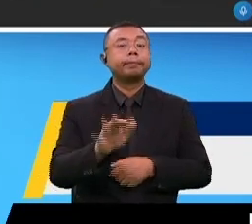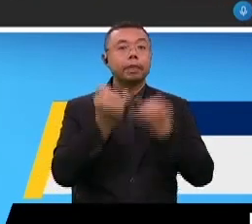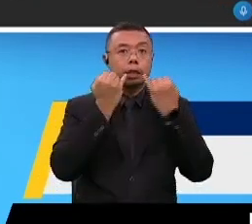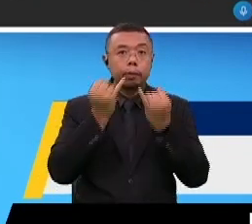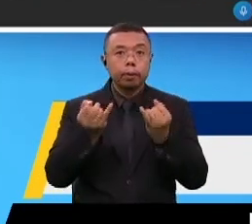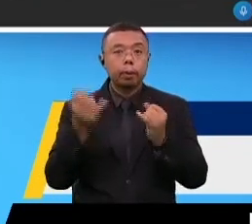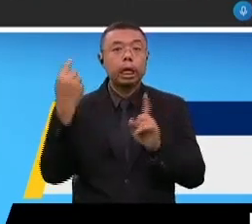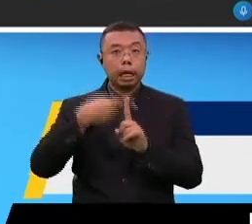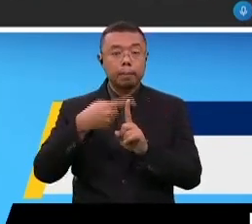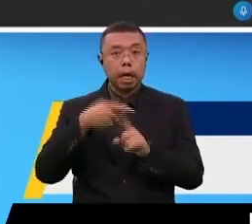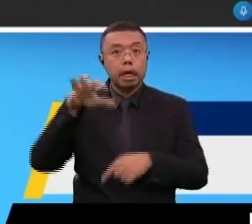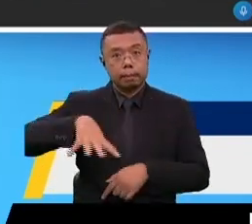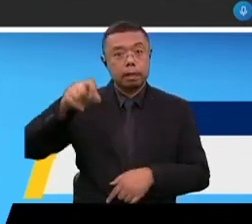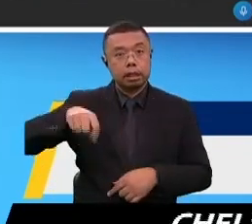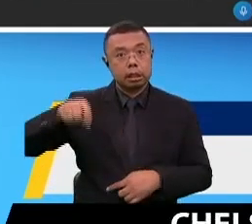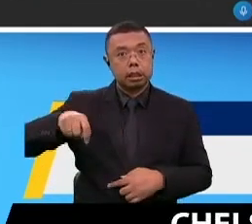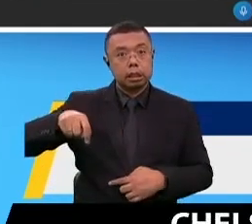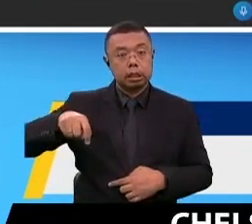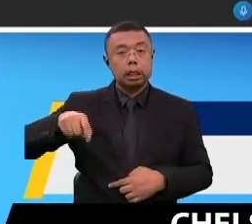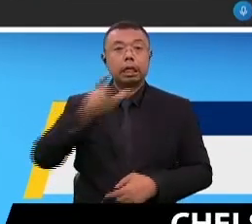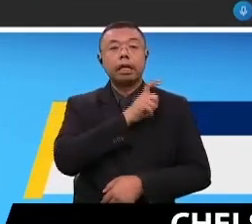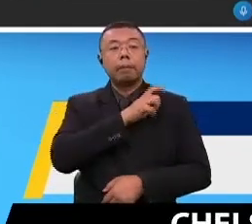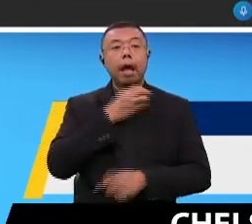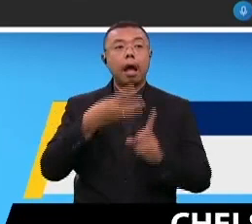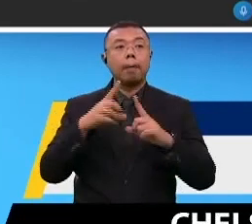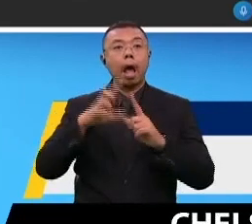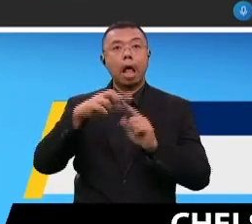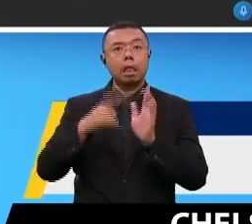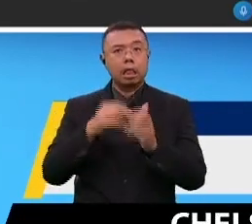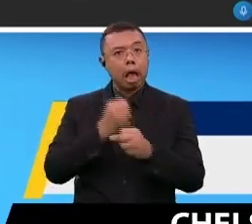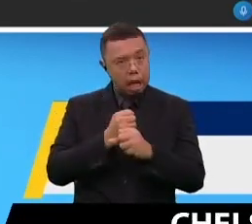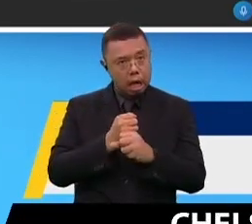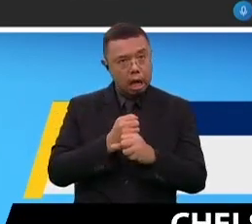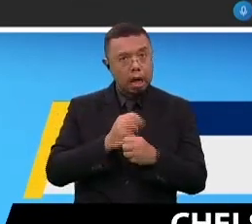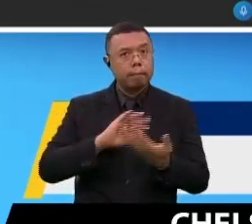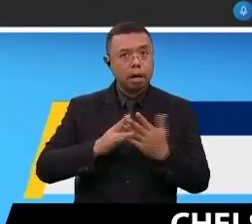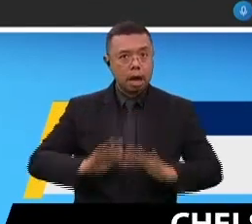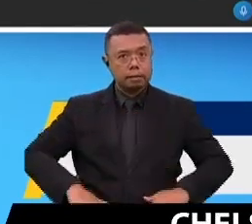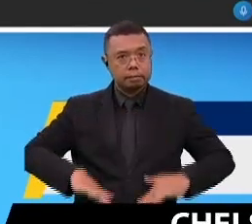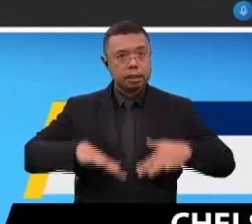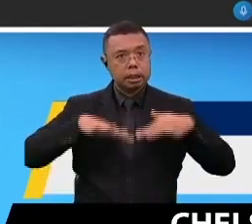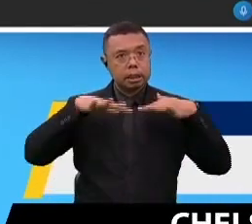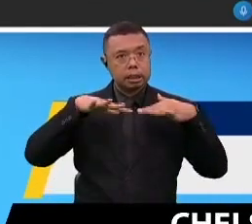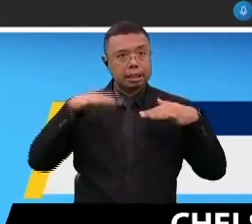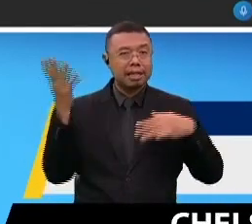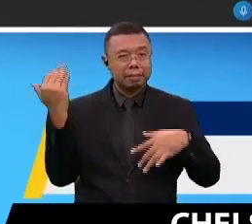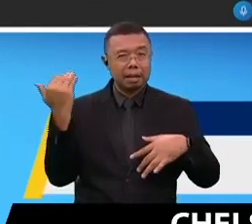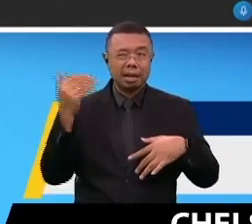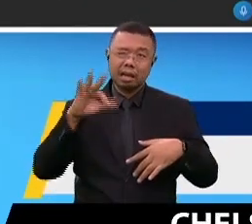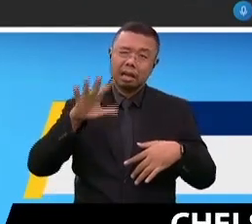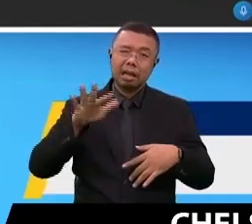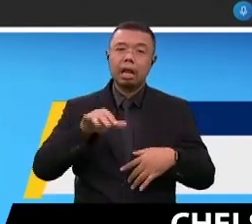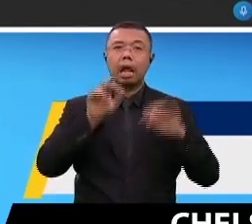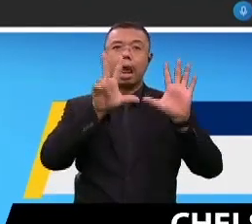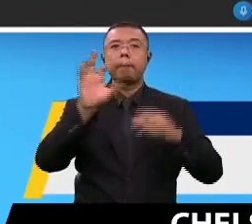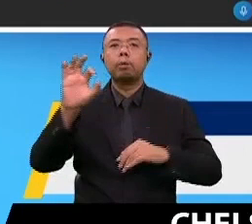di tempat saya melaporkan ini adalah Kecamatan Batang yang juga sempat direndam banjir setinggi